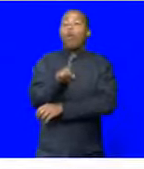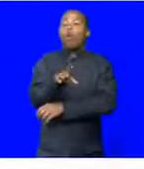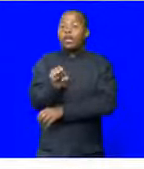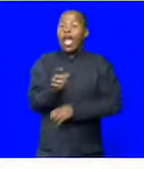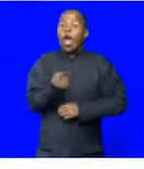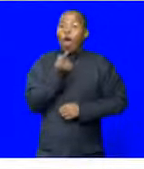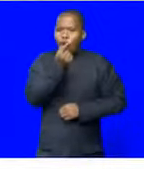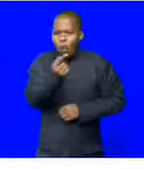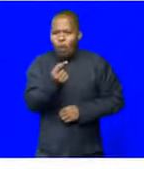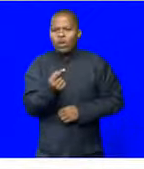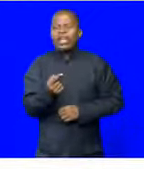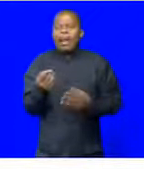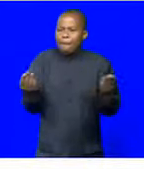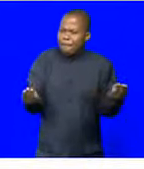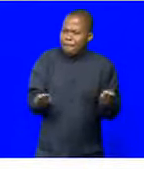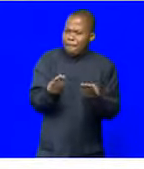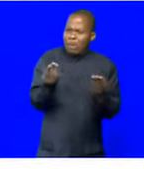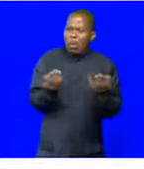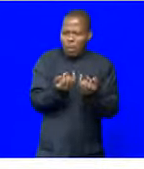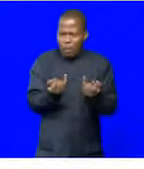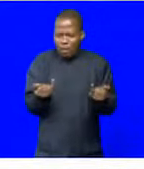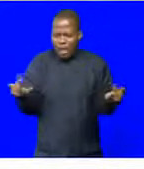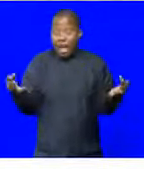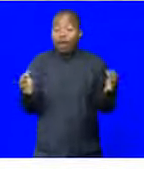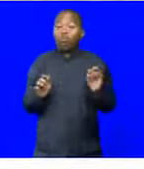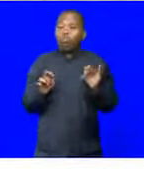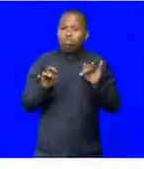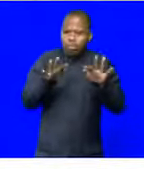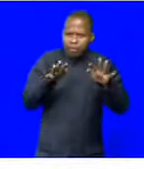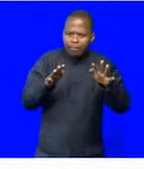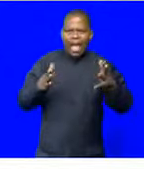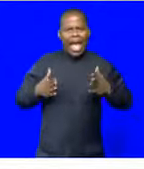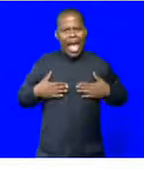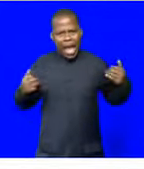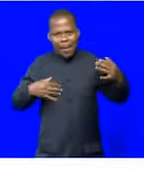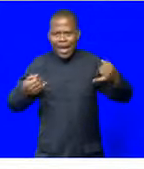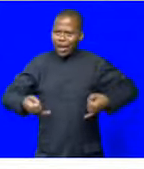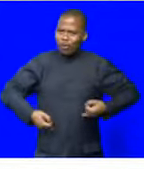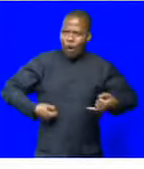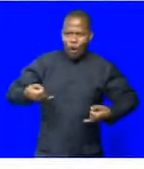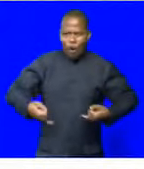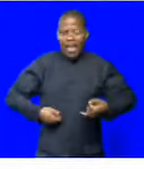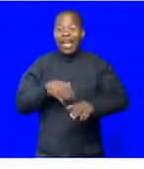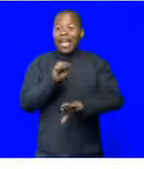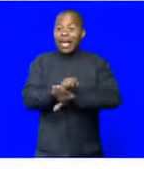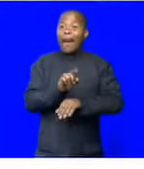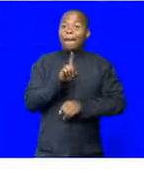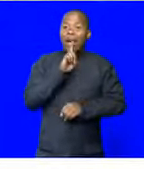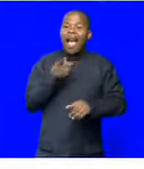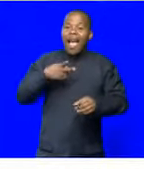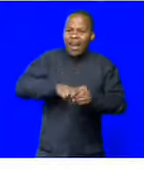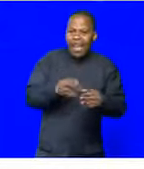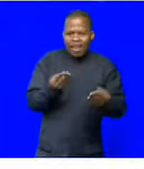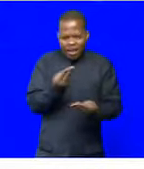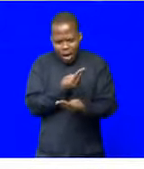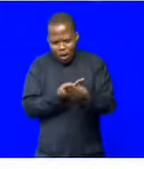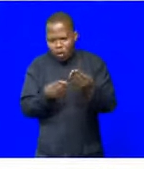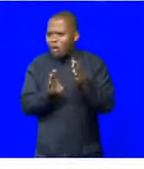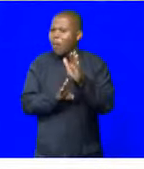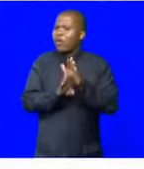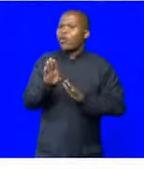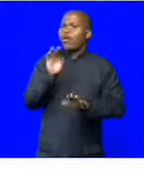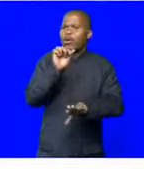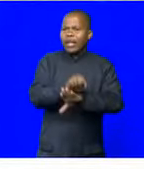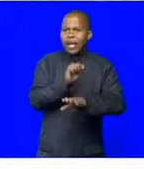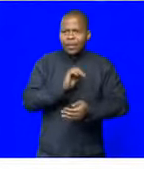mcimbi uhlanganisa abantu ukuthi batawutijabulisa uphinze udlale inzima emnothweni welive. Uma uletha nje